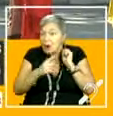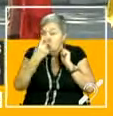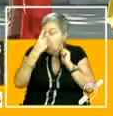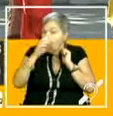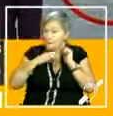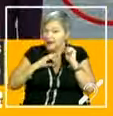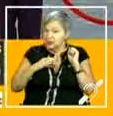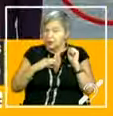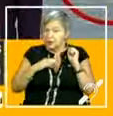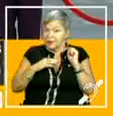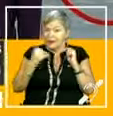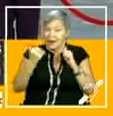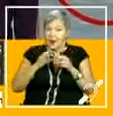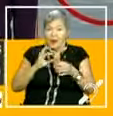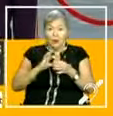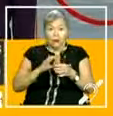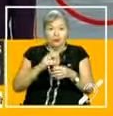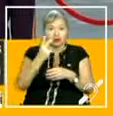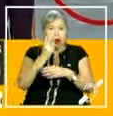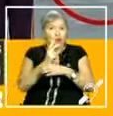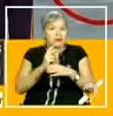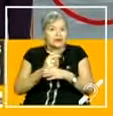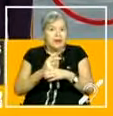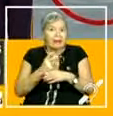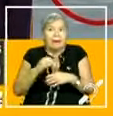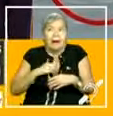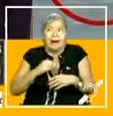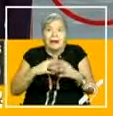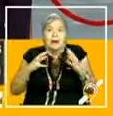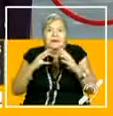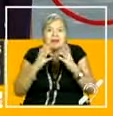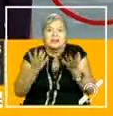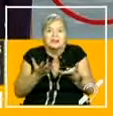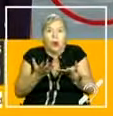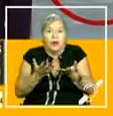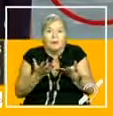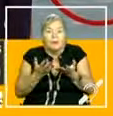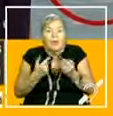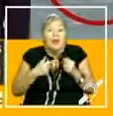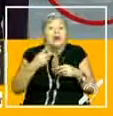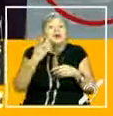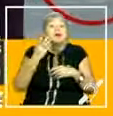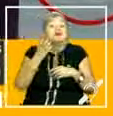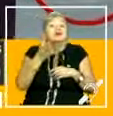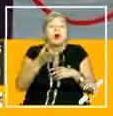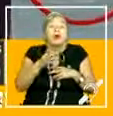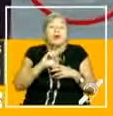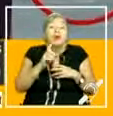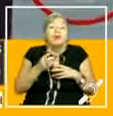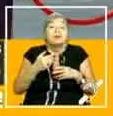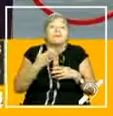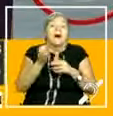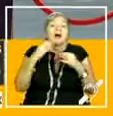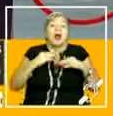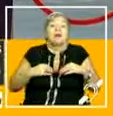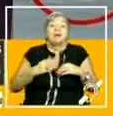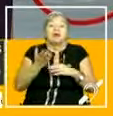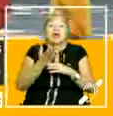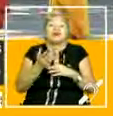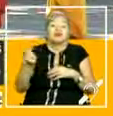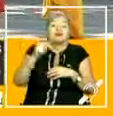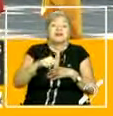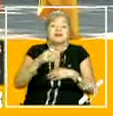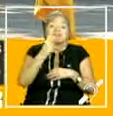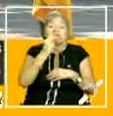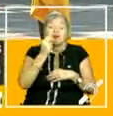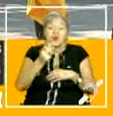care conduce o țară aflată în război și că această solicitare de anulare nu a venit din partea Parlamentului, ci